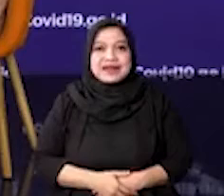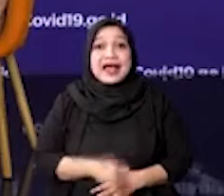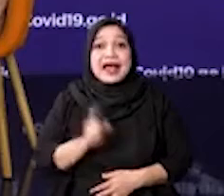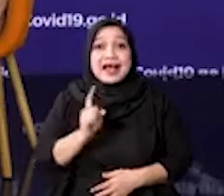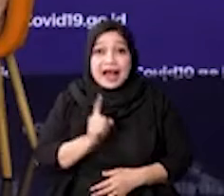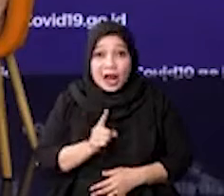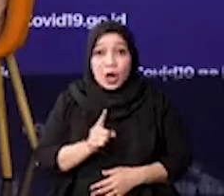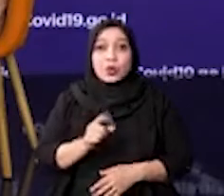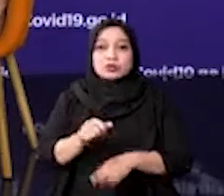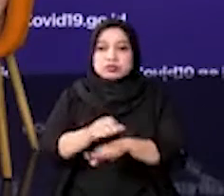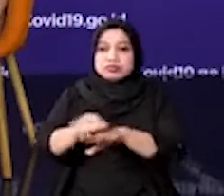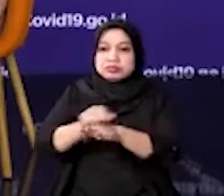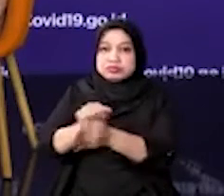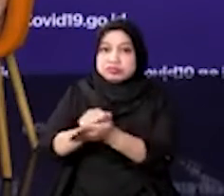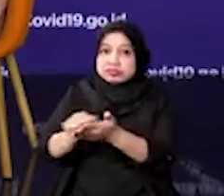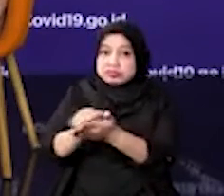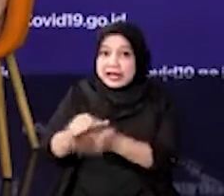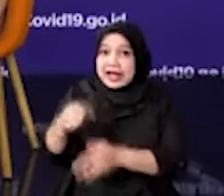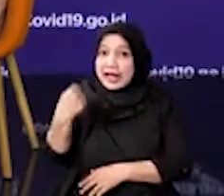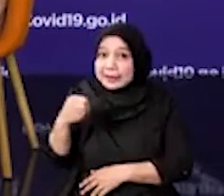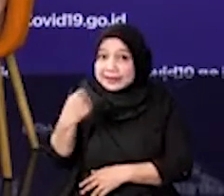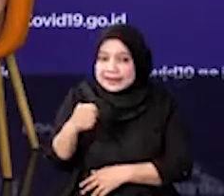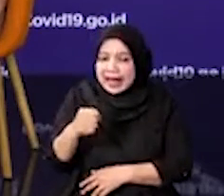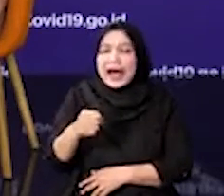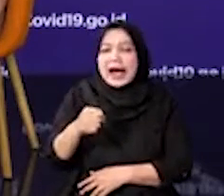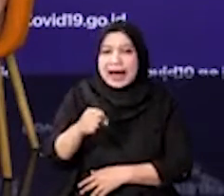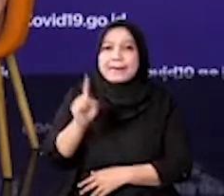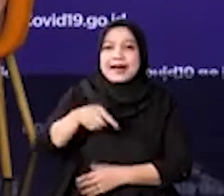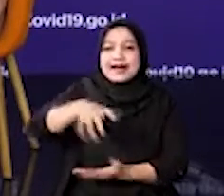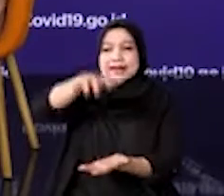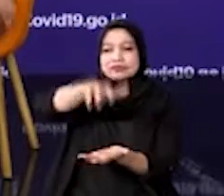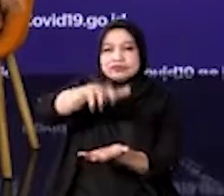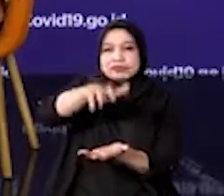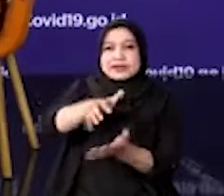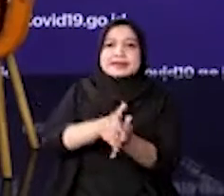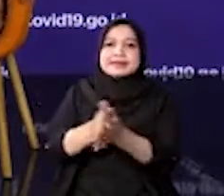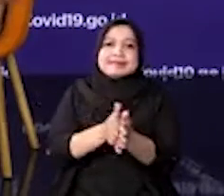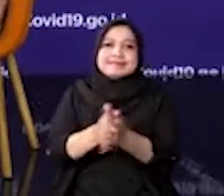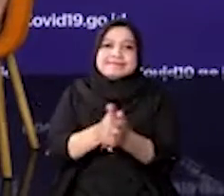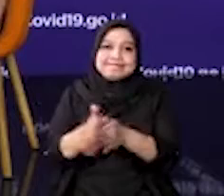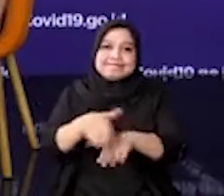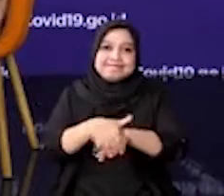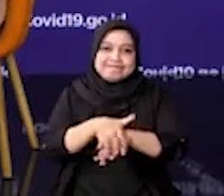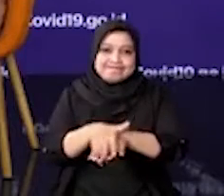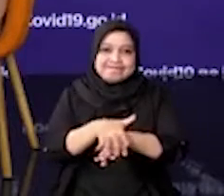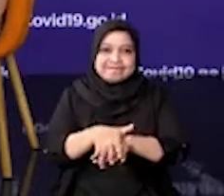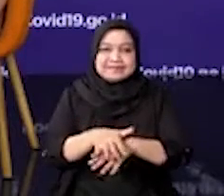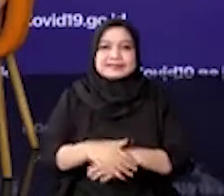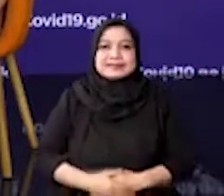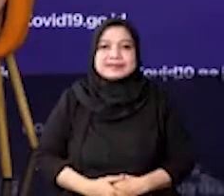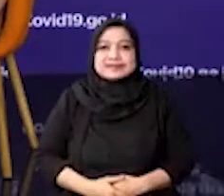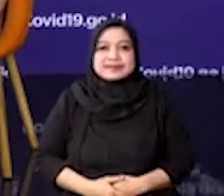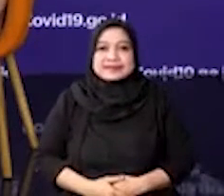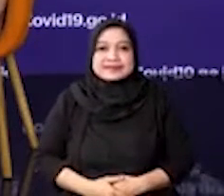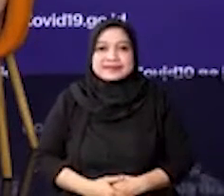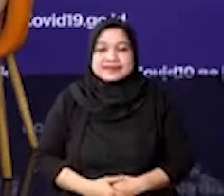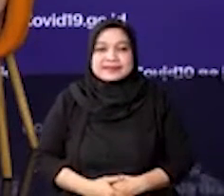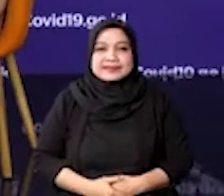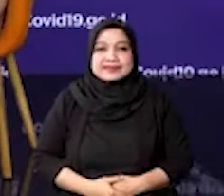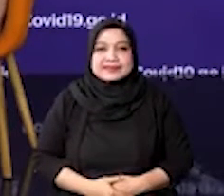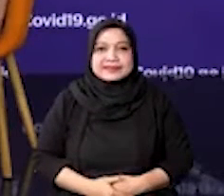tangan pakai sabun maka pakai hand sanitizer silakan Dr Yunis mohon